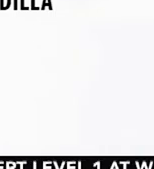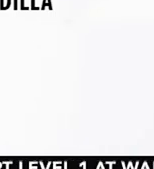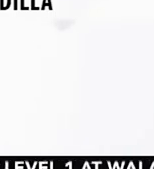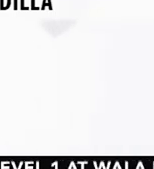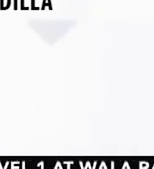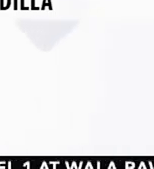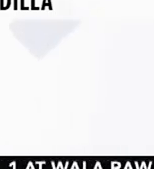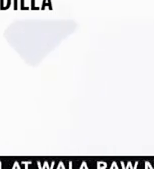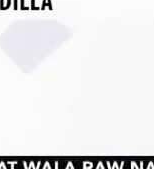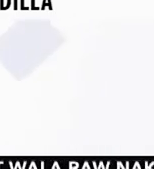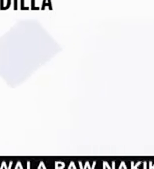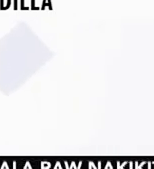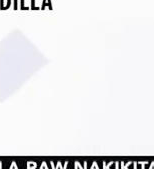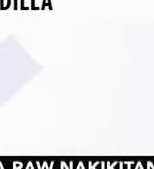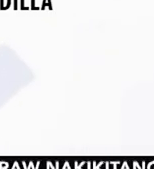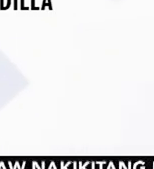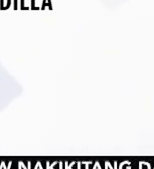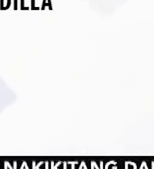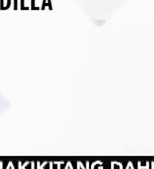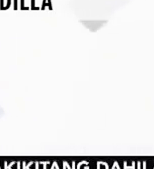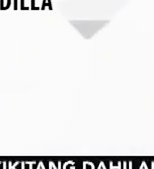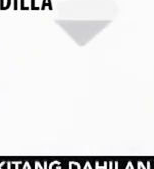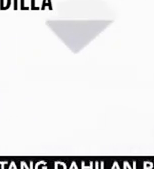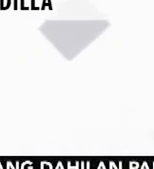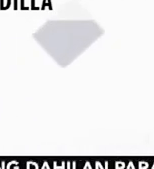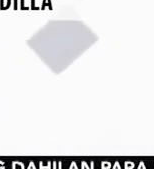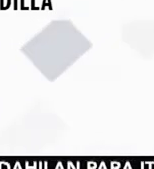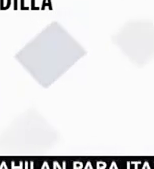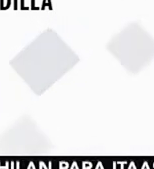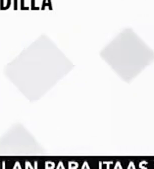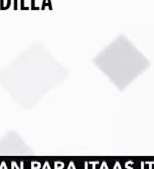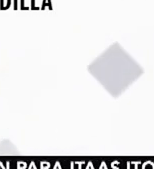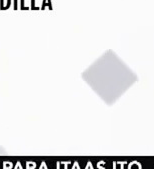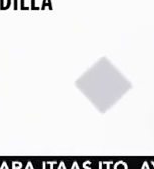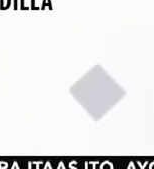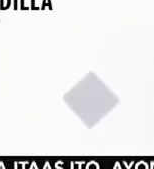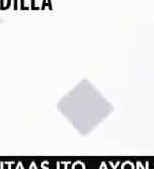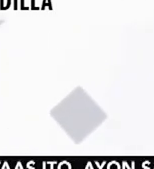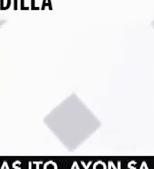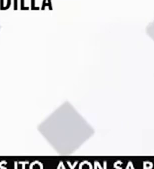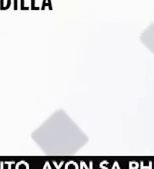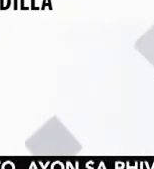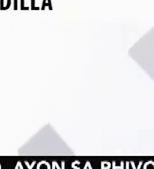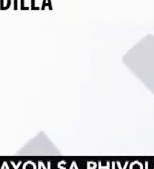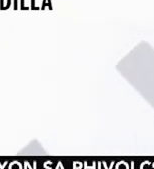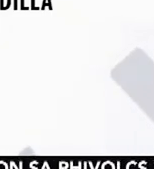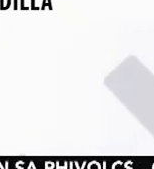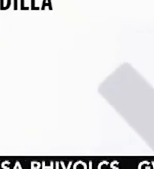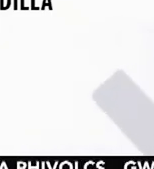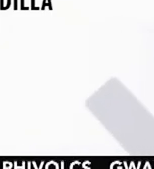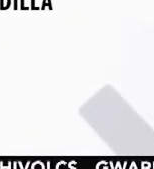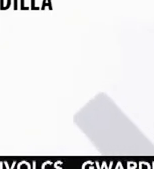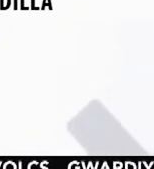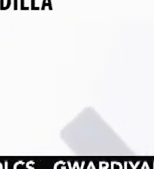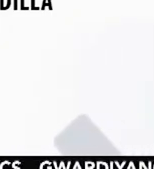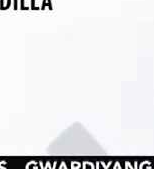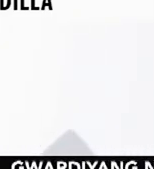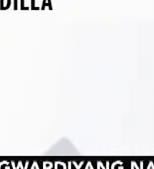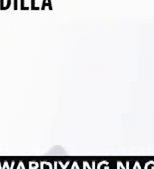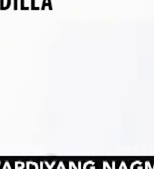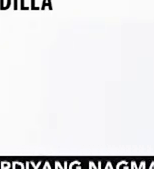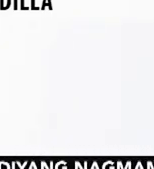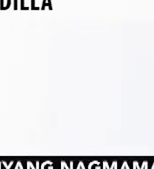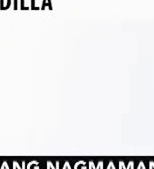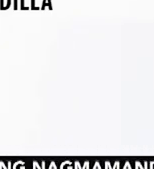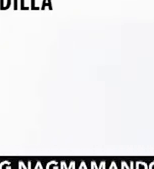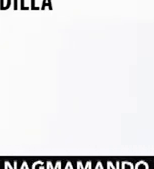revising and amending the Constitution and other laws. Pero siguro na underestimate lang nila si Robin. Dagdarami mga senador na naging artista